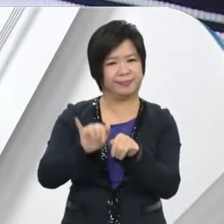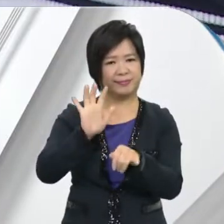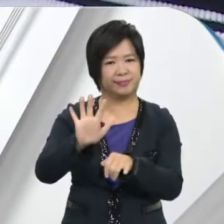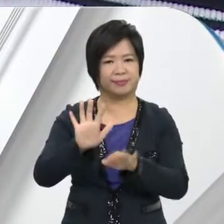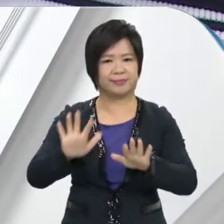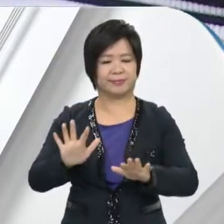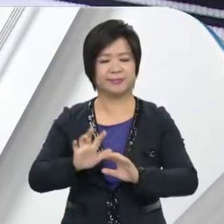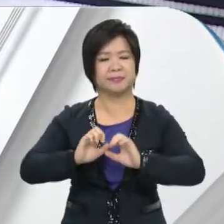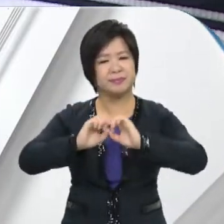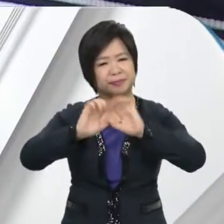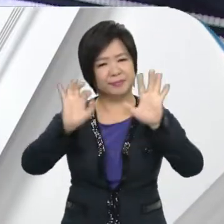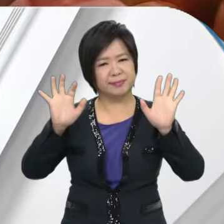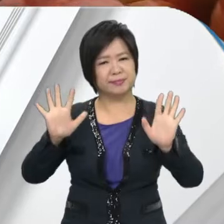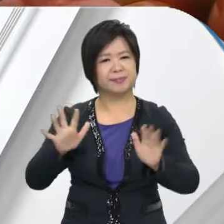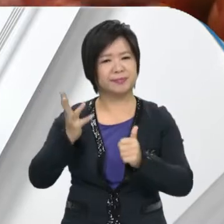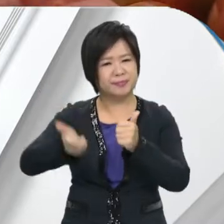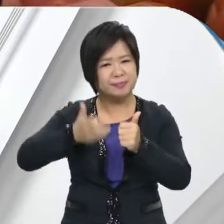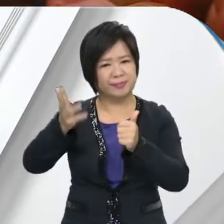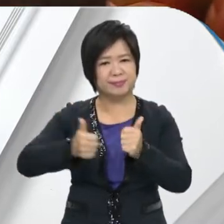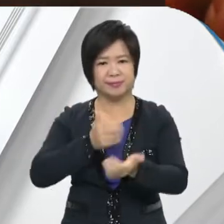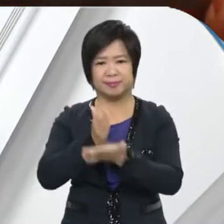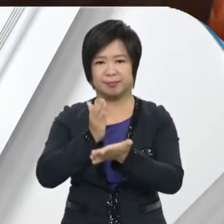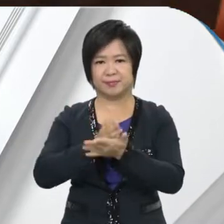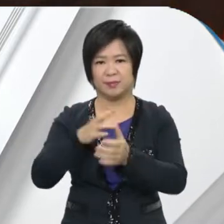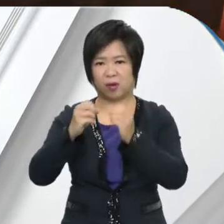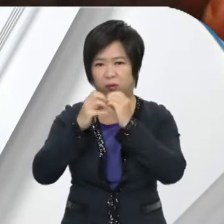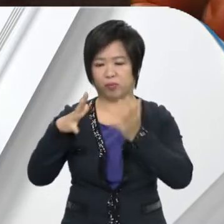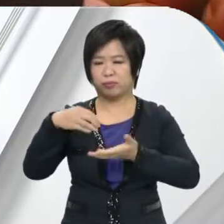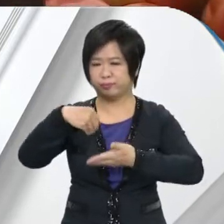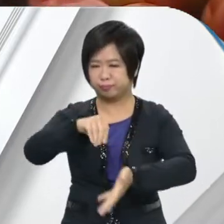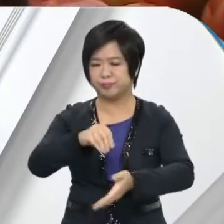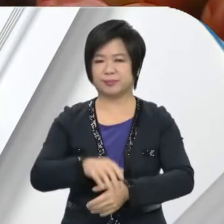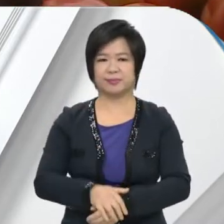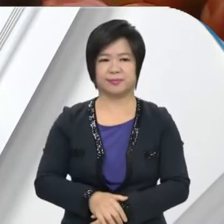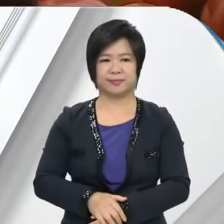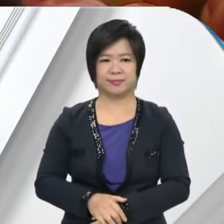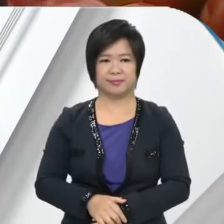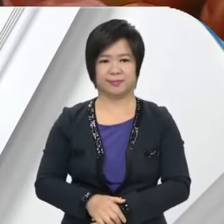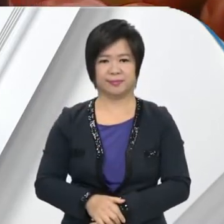咧建线图，尽量减少提供油纸篓嘅。下个新闻，陈启明台东报道。